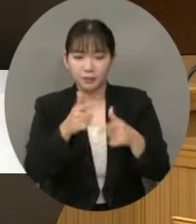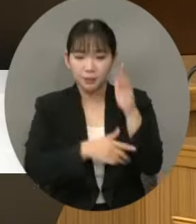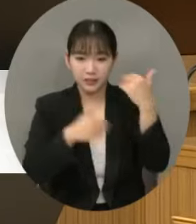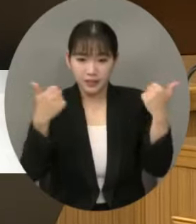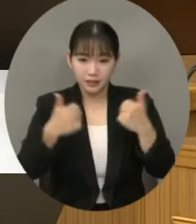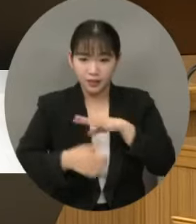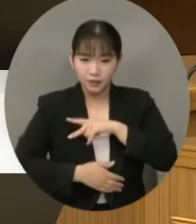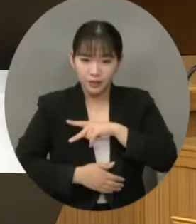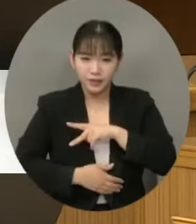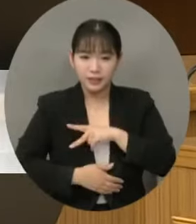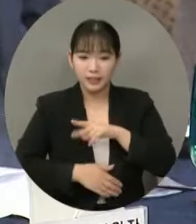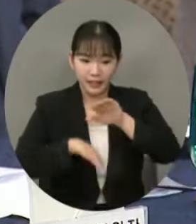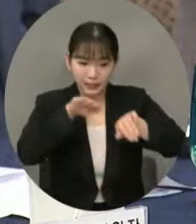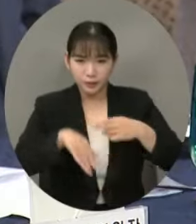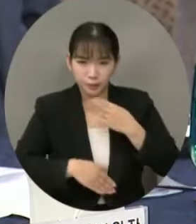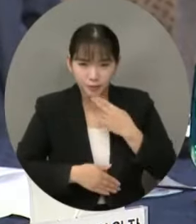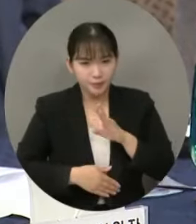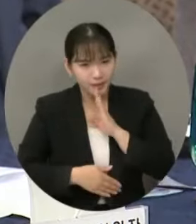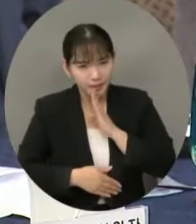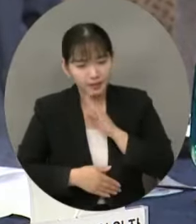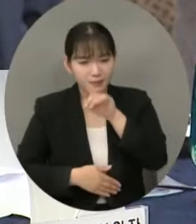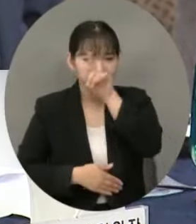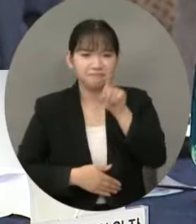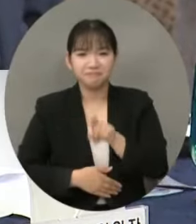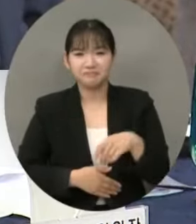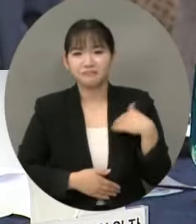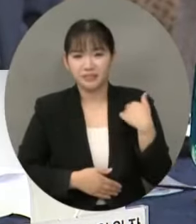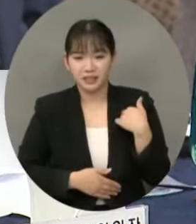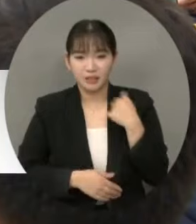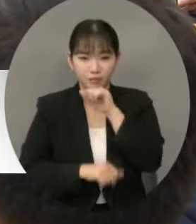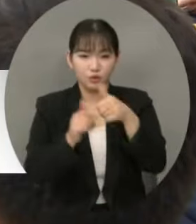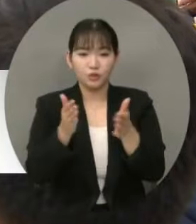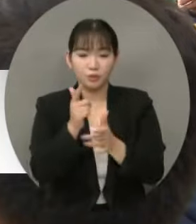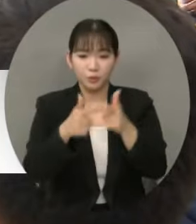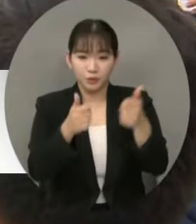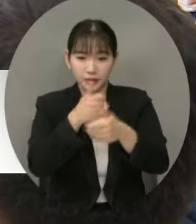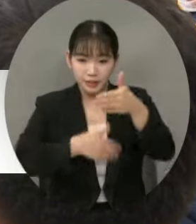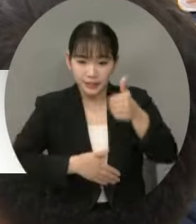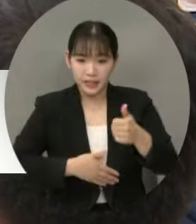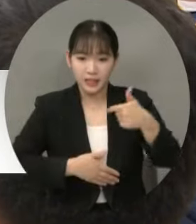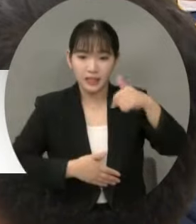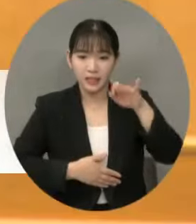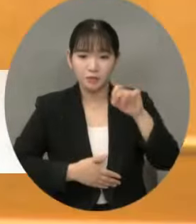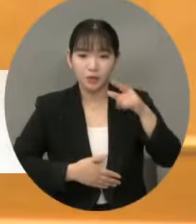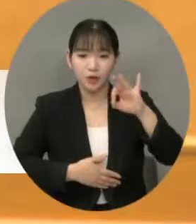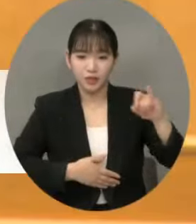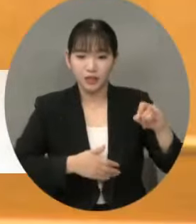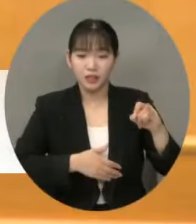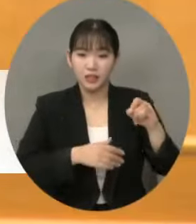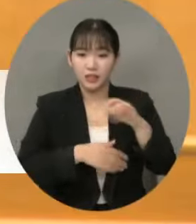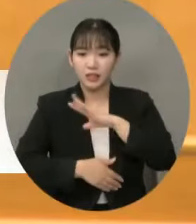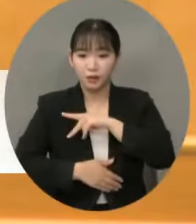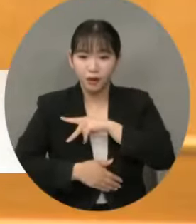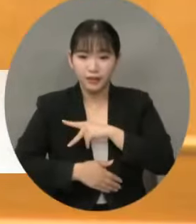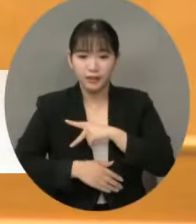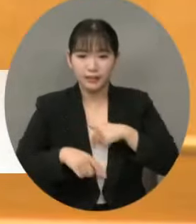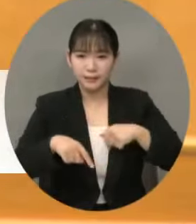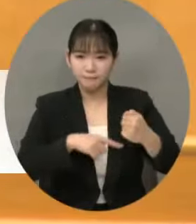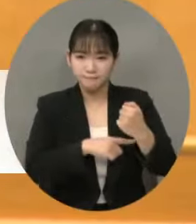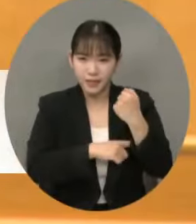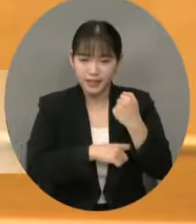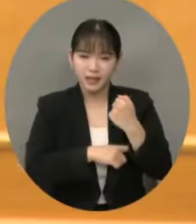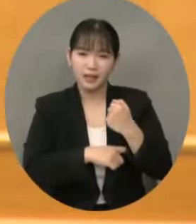판단을 지켜만 봤을지 의문입니다. 결국 민주당 목포지역위원장인 김원희 국회의원의 지도력과 당 장악력에